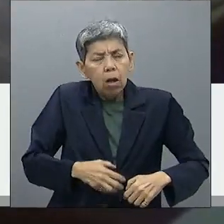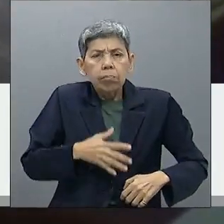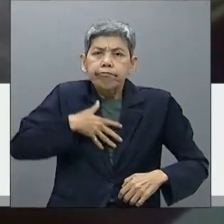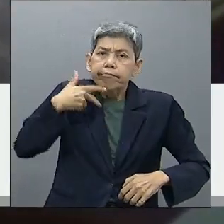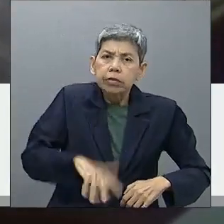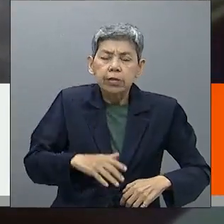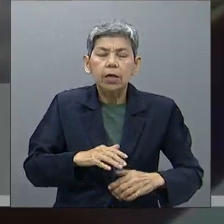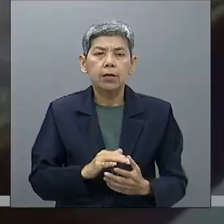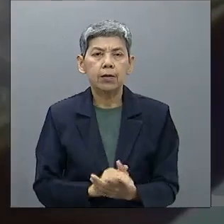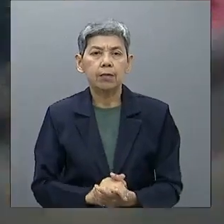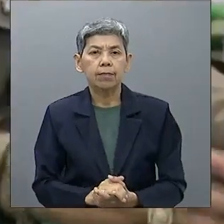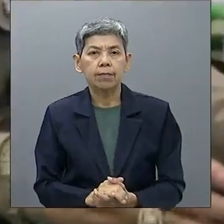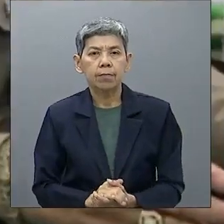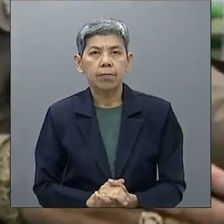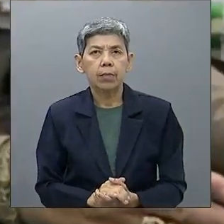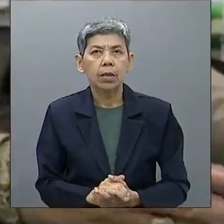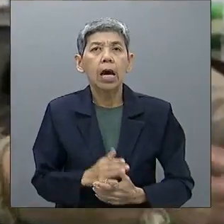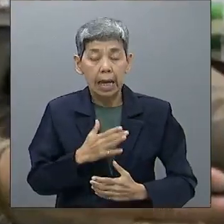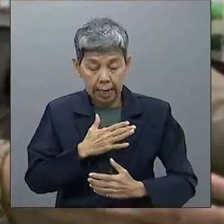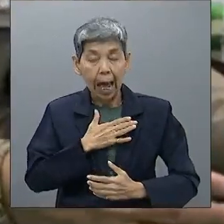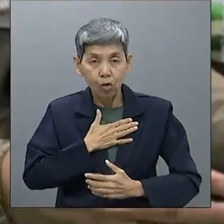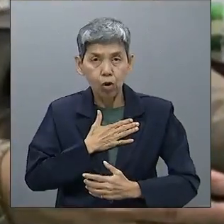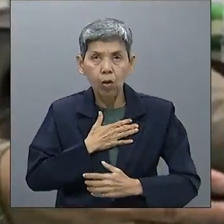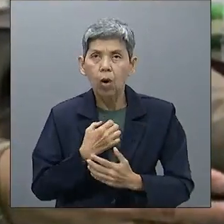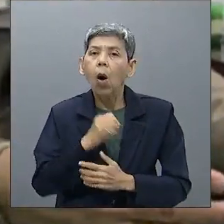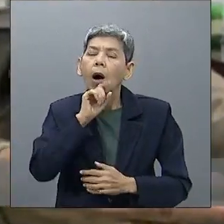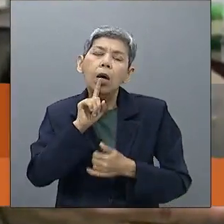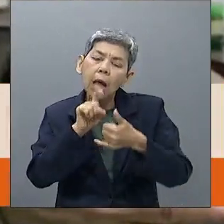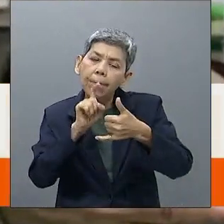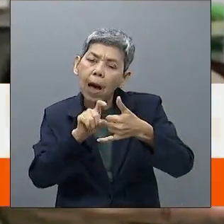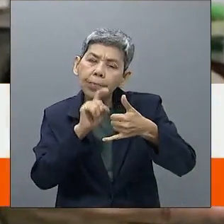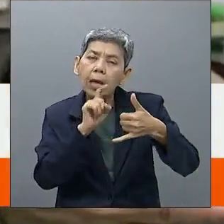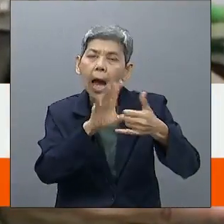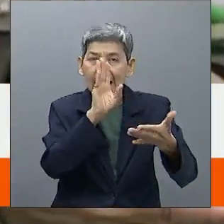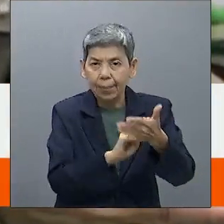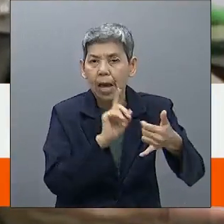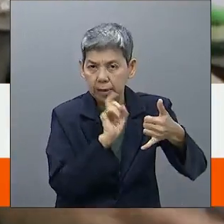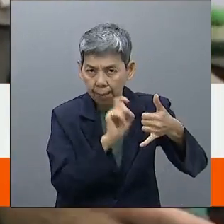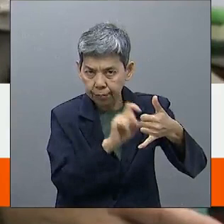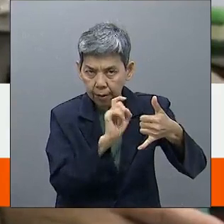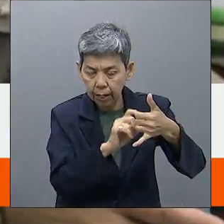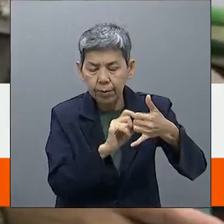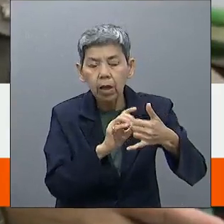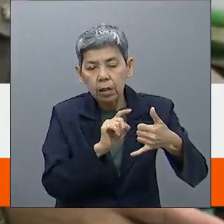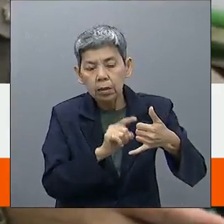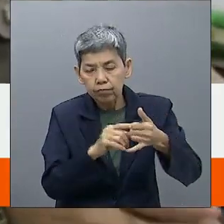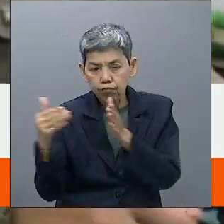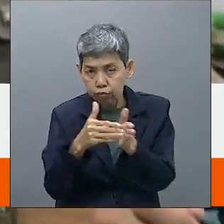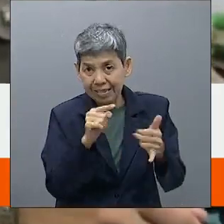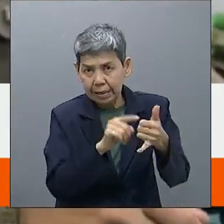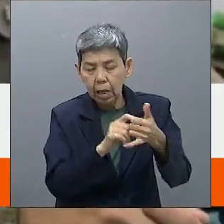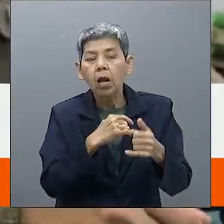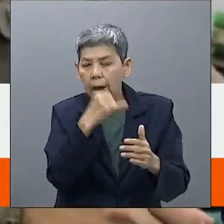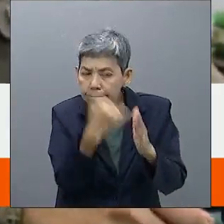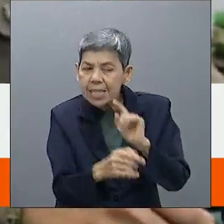ค่ะ แต่ในเบื้องต้นนี้เราก็ได้สอบปากคำไว้เป็นผู้ถูกกล่าวหานะครับเราได้แจ้งข้อกล่